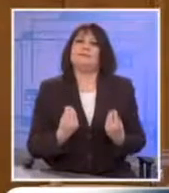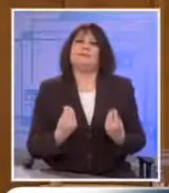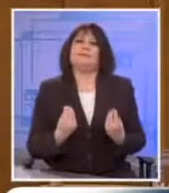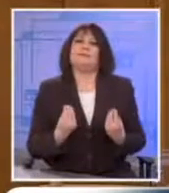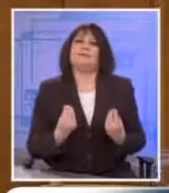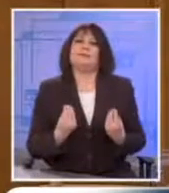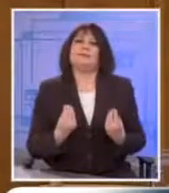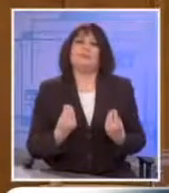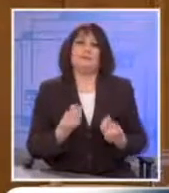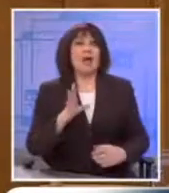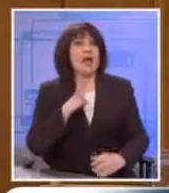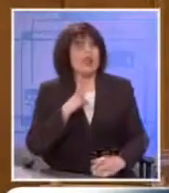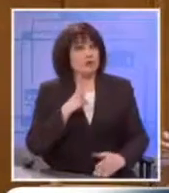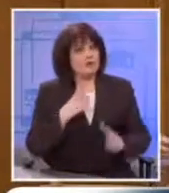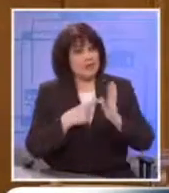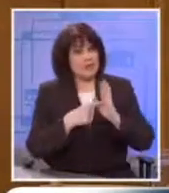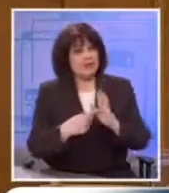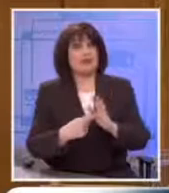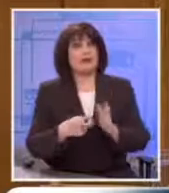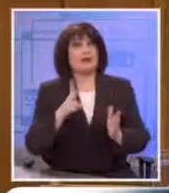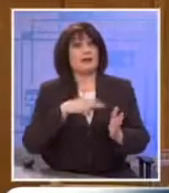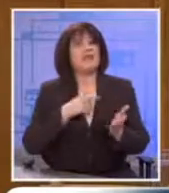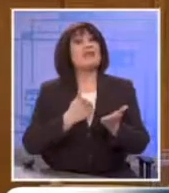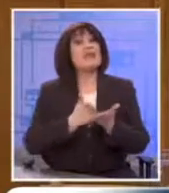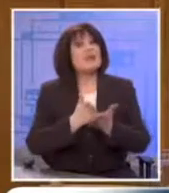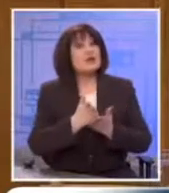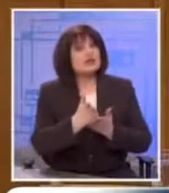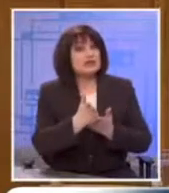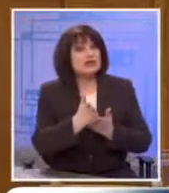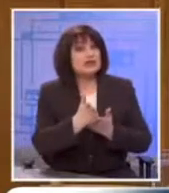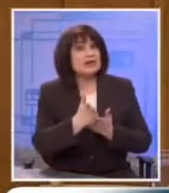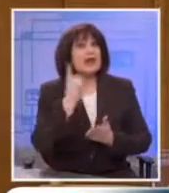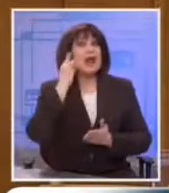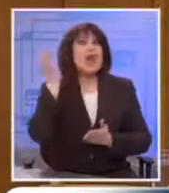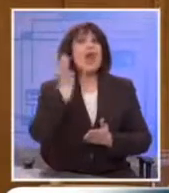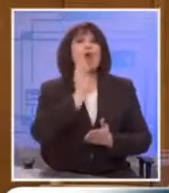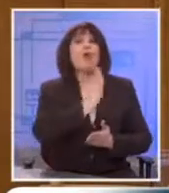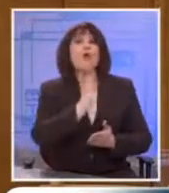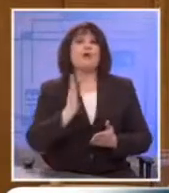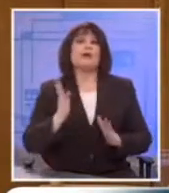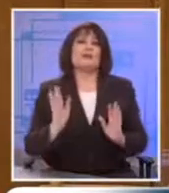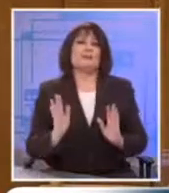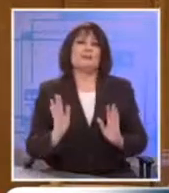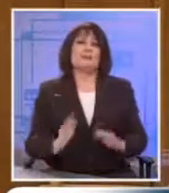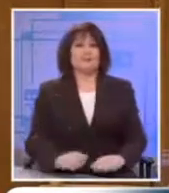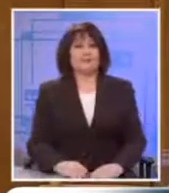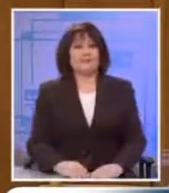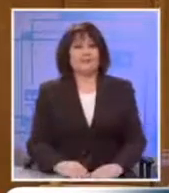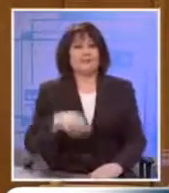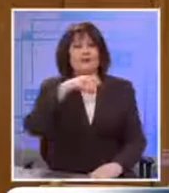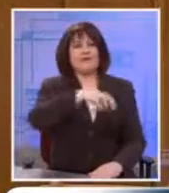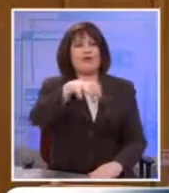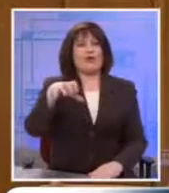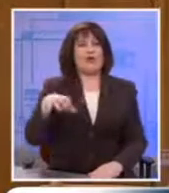Αποτελεί μια ανάσα ανθρωπιάς, ανάσα δικαίου και εξορθολογισμού. Και όπως μας είπαν και όλοι οι